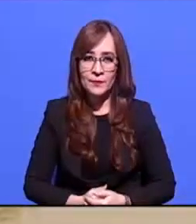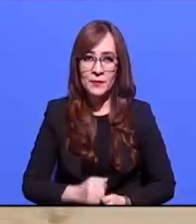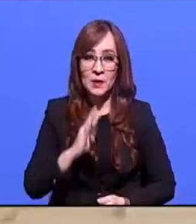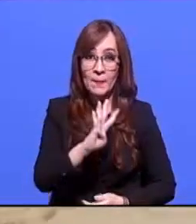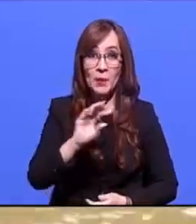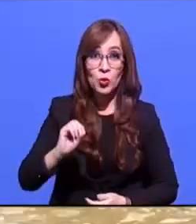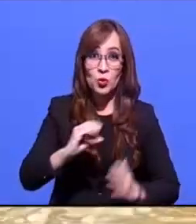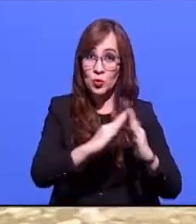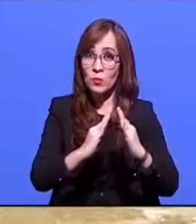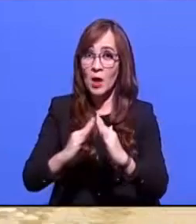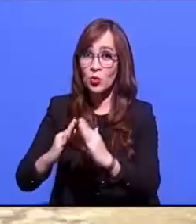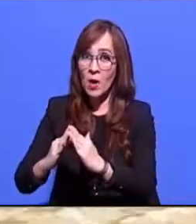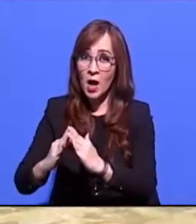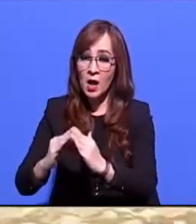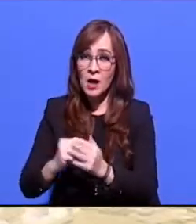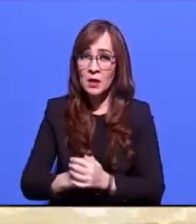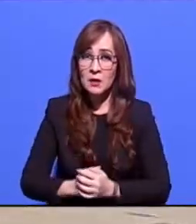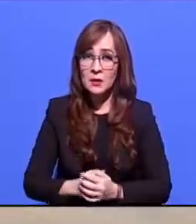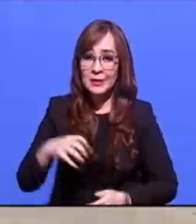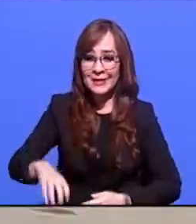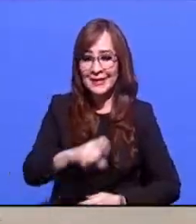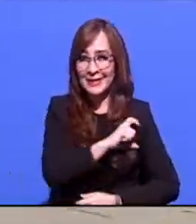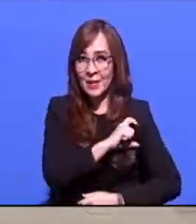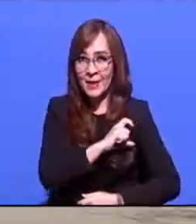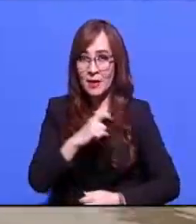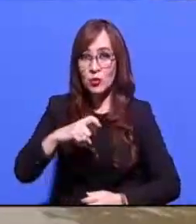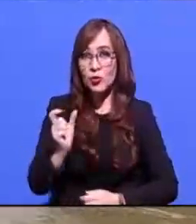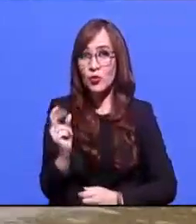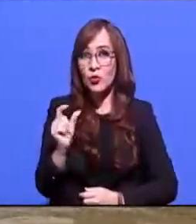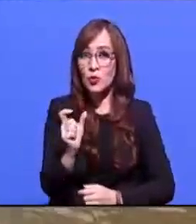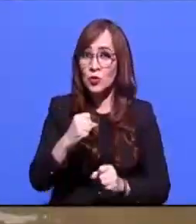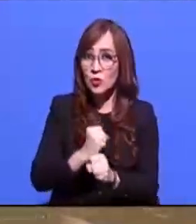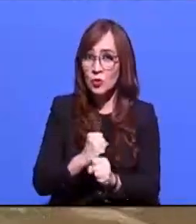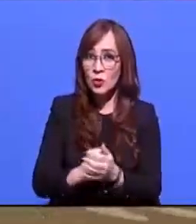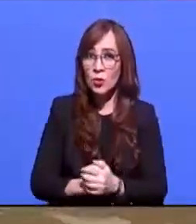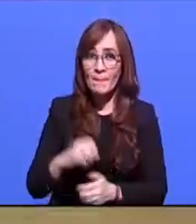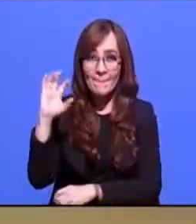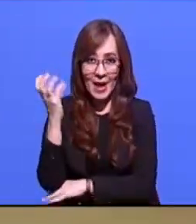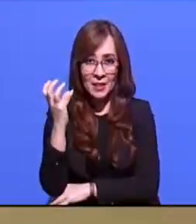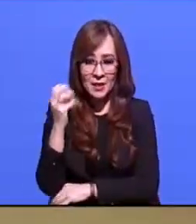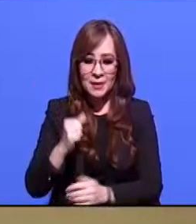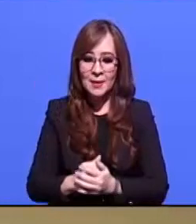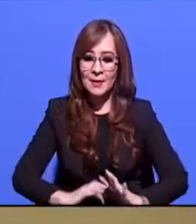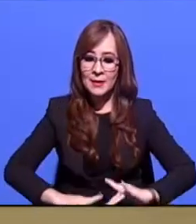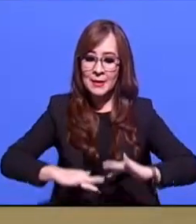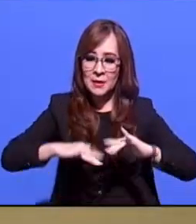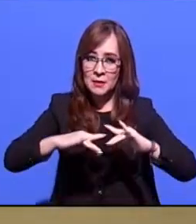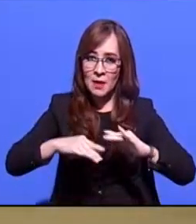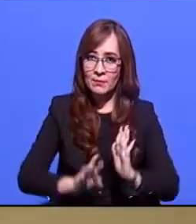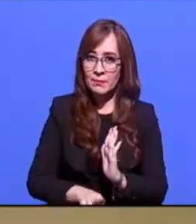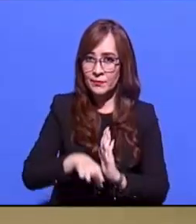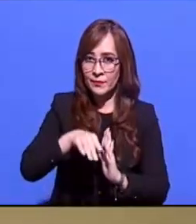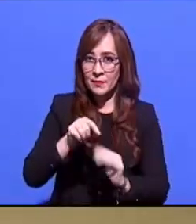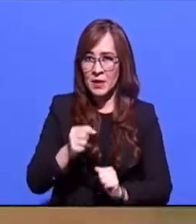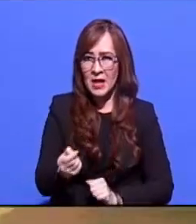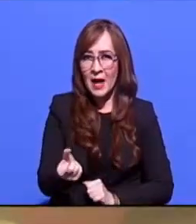40 rumah di Desa Kadu Jaya, Kecamatan Curug, Kabupaten Tangerang, Banten, Selasa siang terendam banjir dengan ketinggian hampir